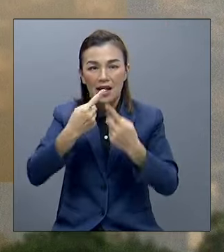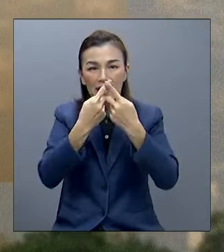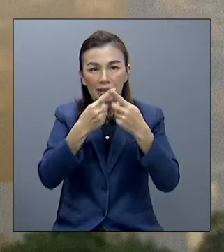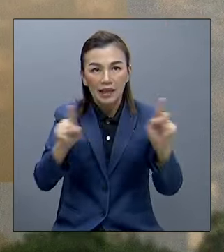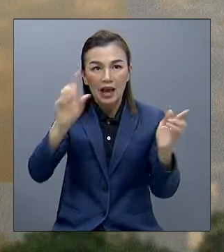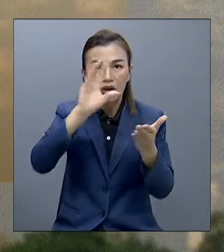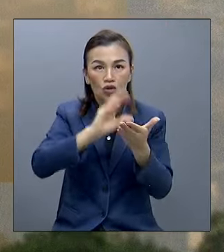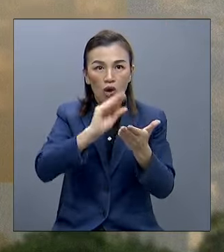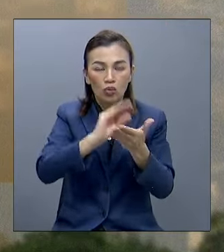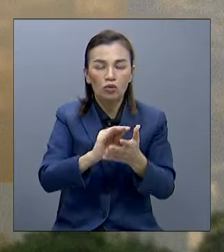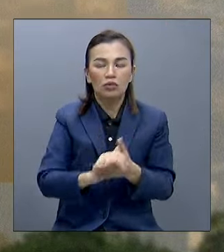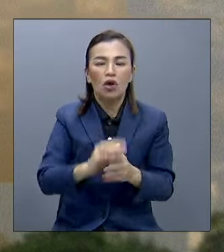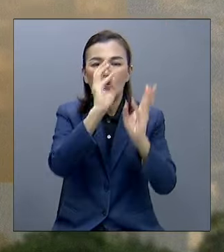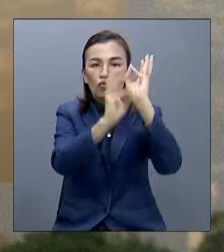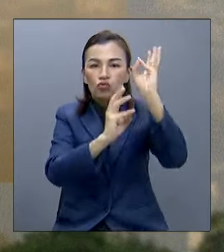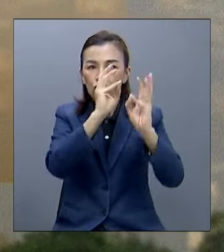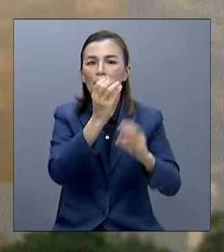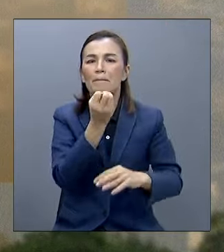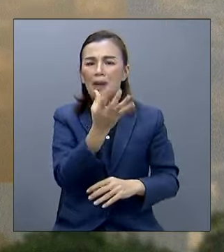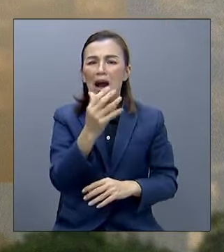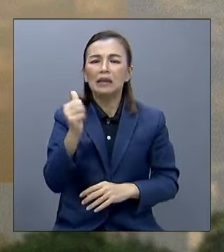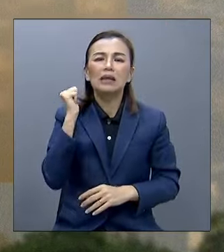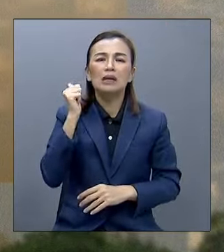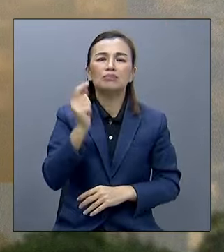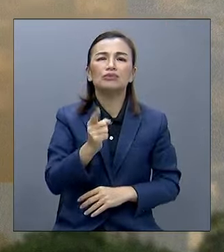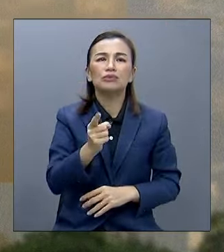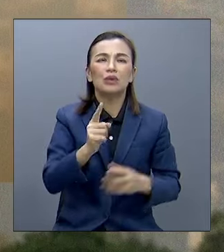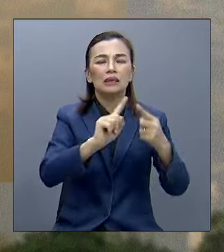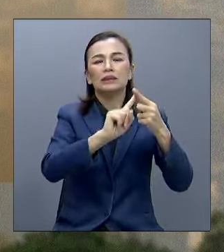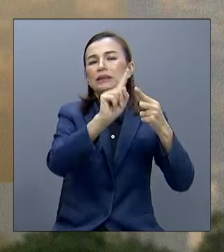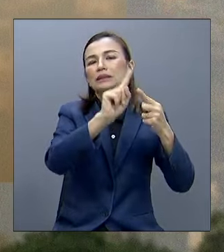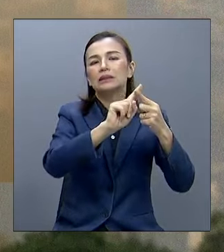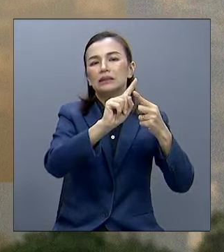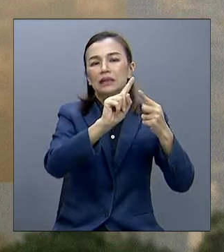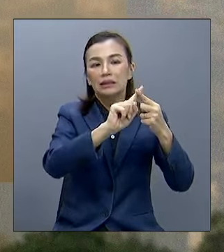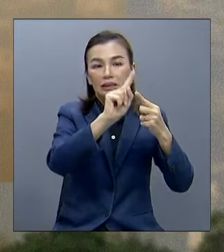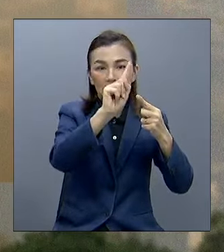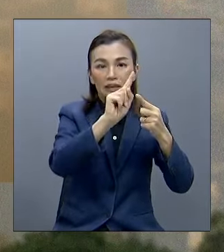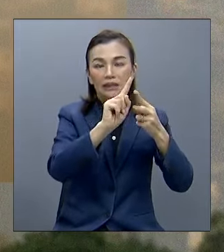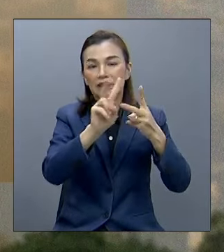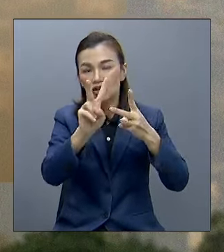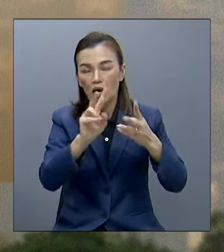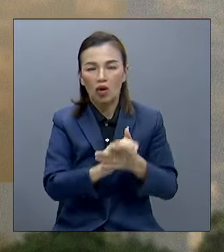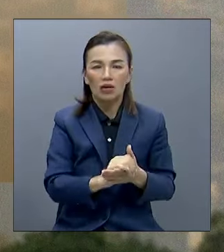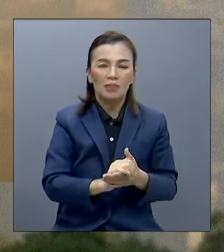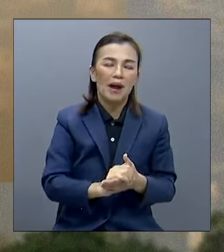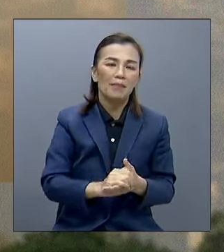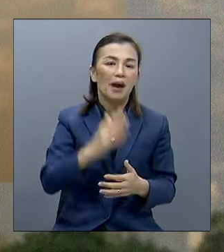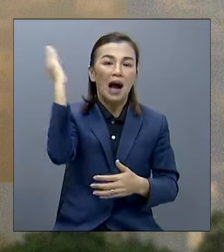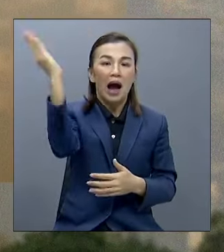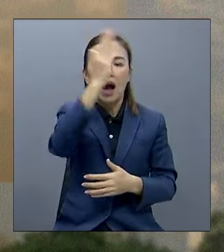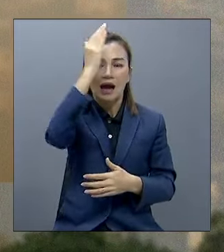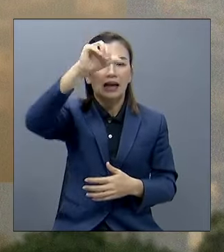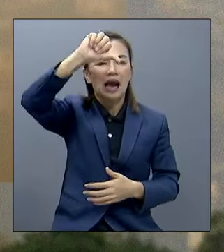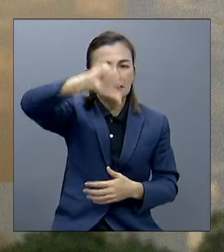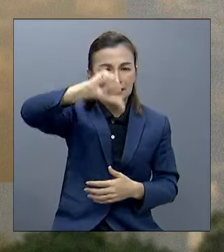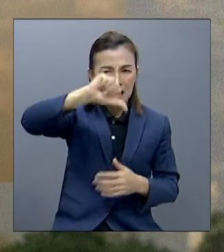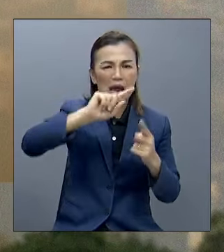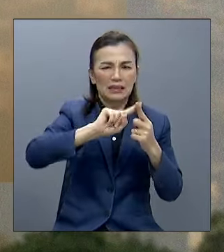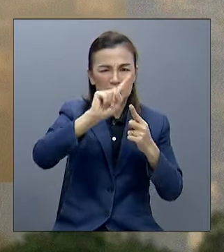า AQI แล้วยังสูงทำให้ครองอันดับ1และ2อากาศยอดแย่ต่อเนื่องเช่นเดียวกันปั